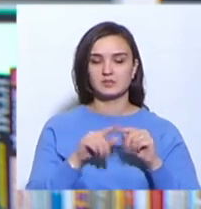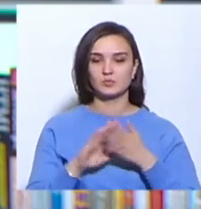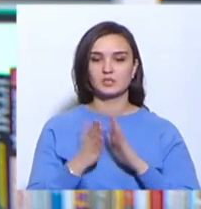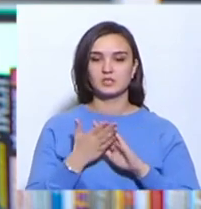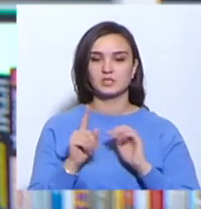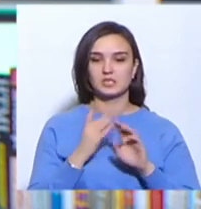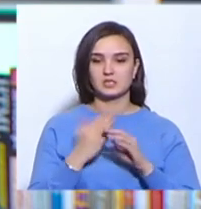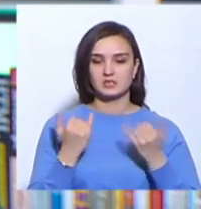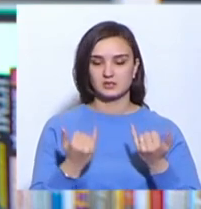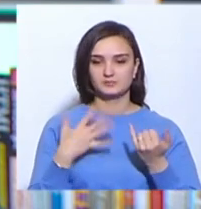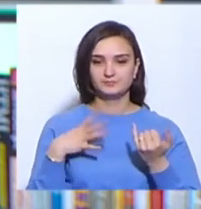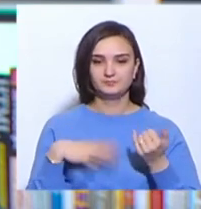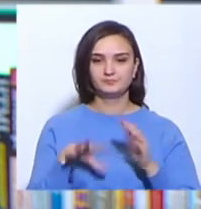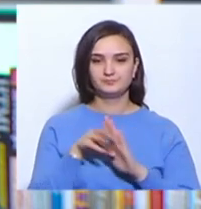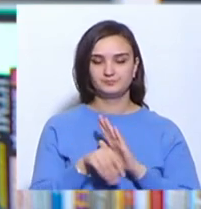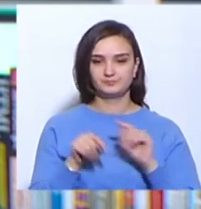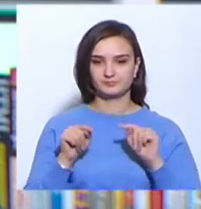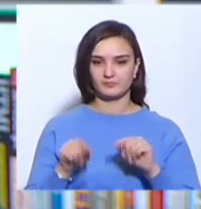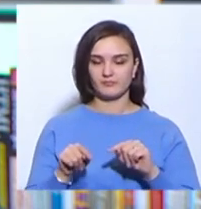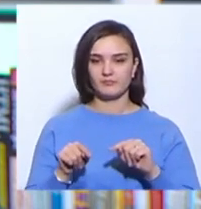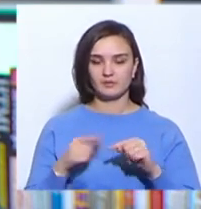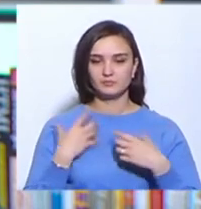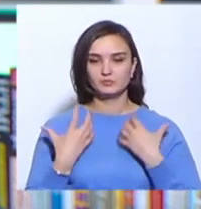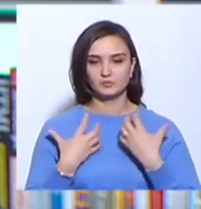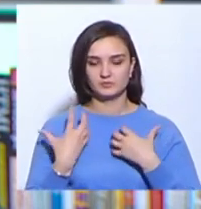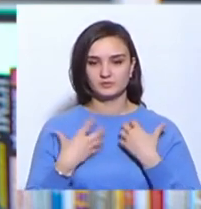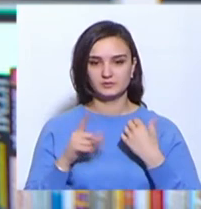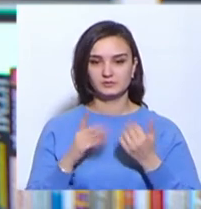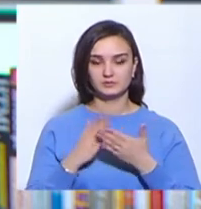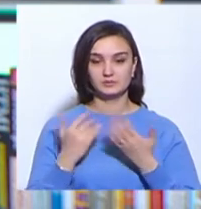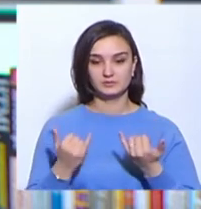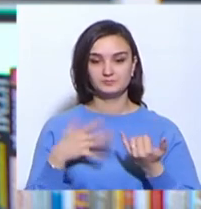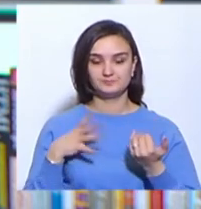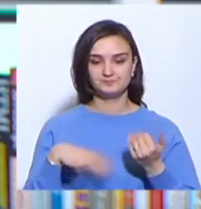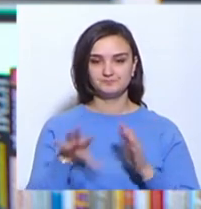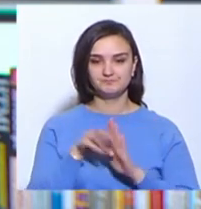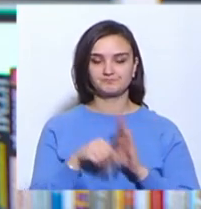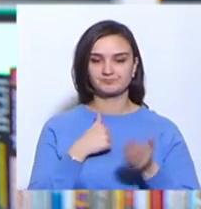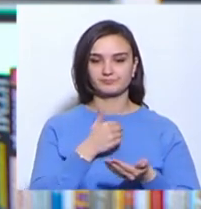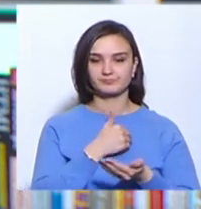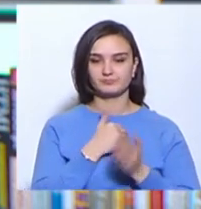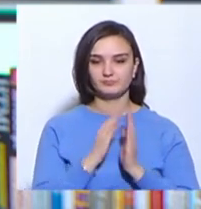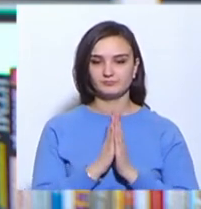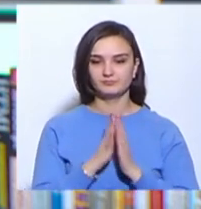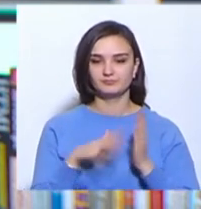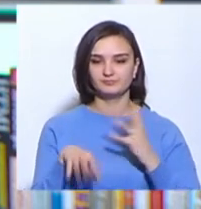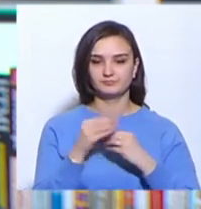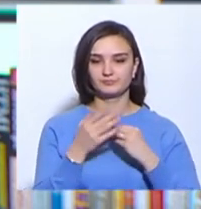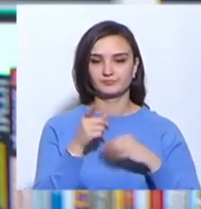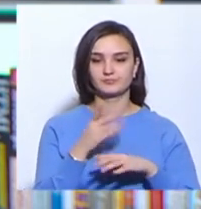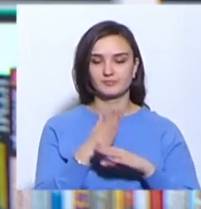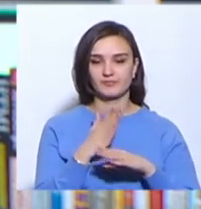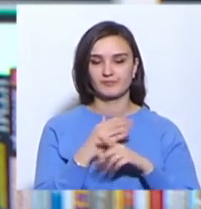რომელიც არის დღეს საქართველოში, იმ შფოთვისა, რომელიც არის დღეს საქართველოში, მე მინდა გთხოვოთ, თუ თქვენ